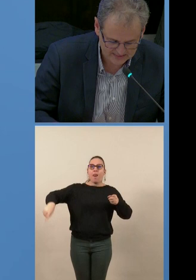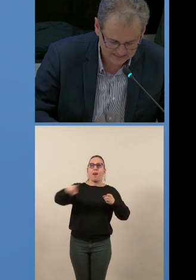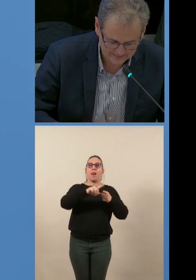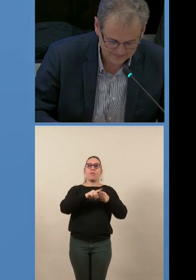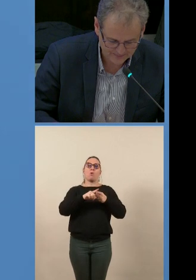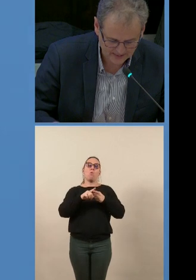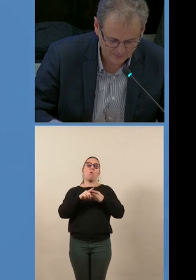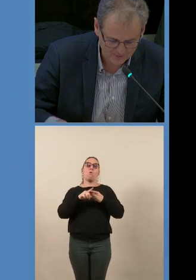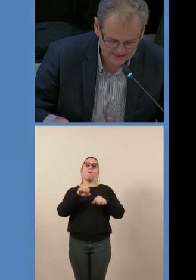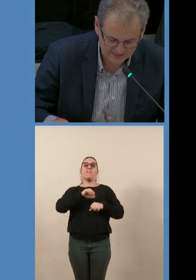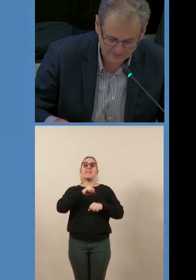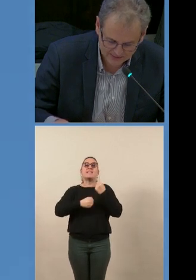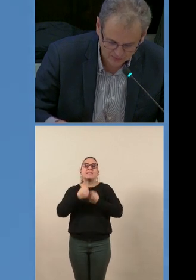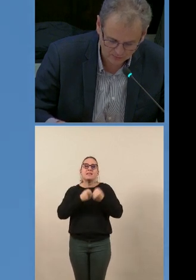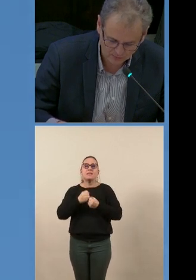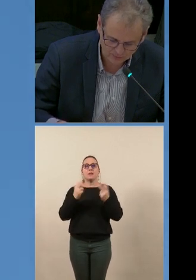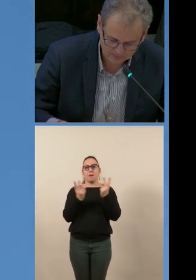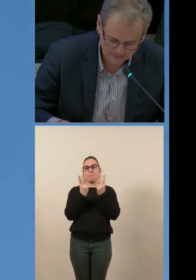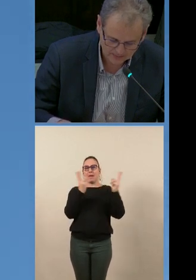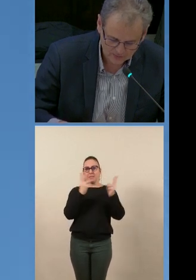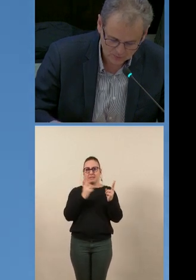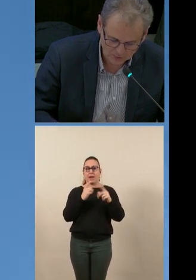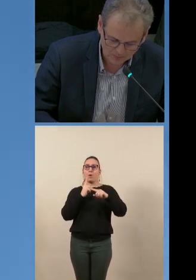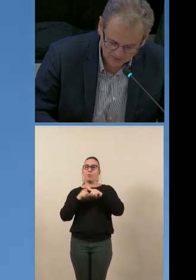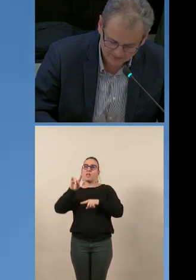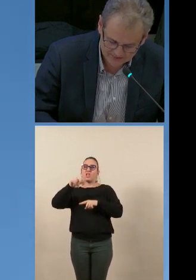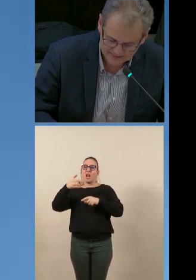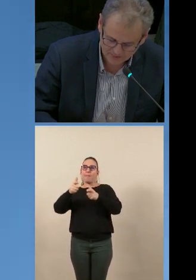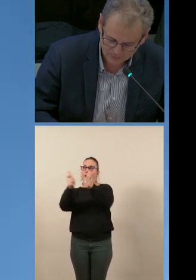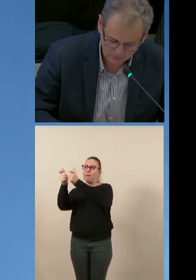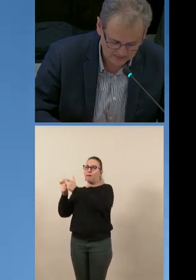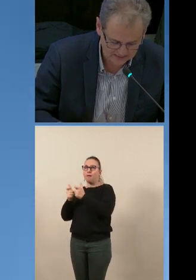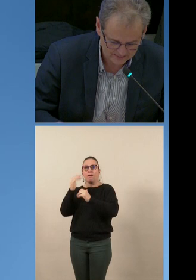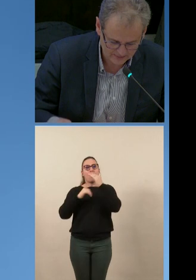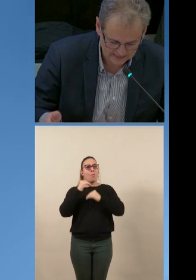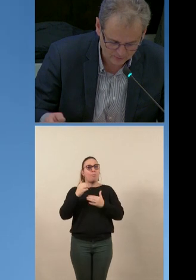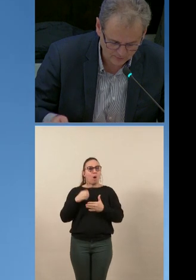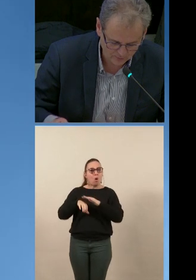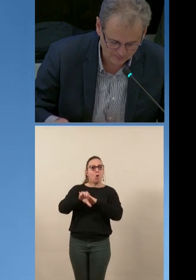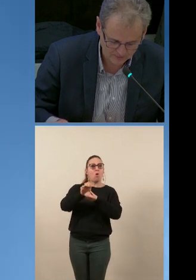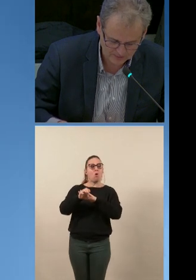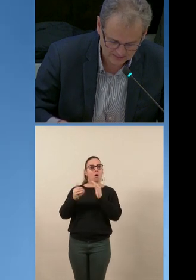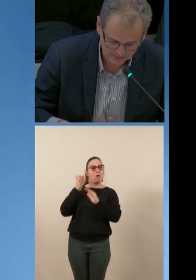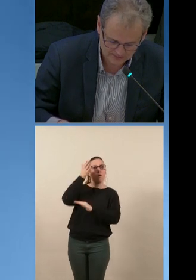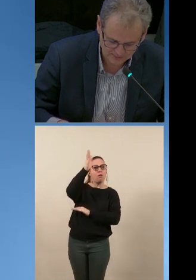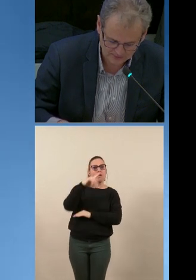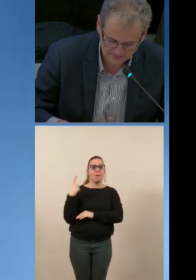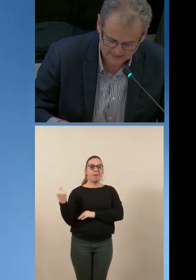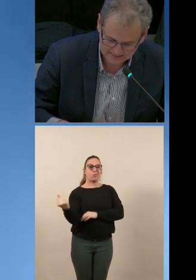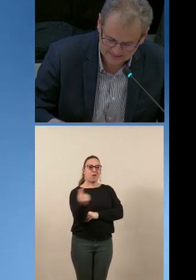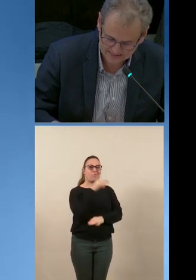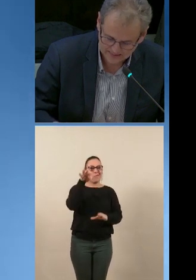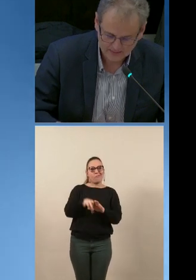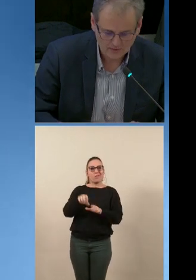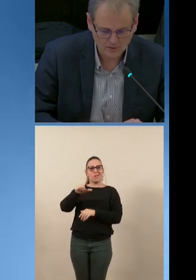polymistral et puis vis-à-vis des bailleurs sociaux soutien au plan d'investissement pour demain avec la convention de partenariat que nous avons voté avec